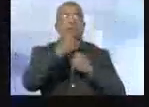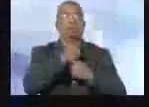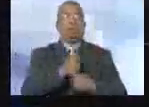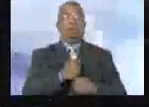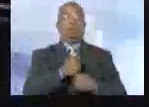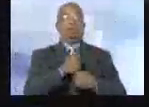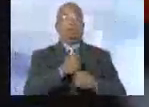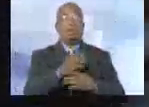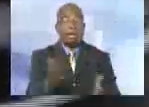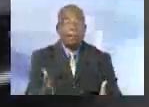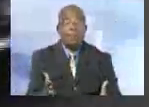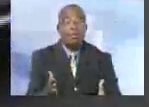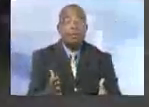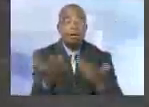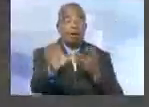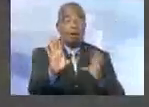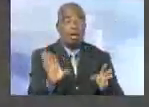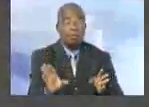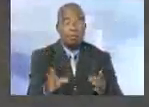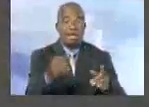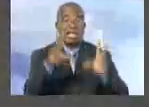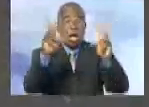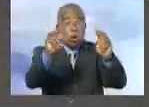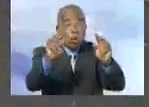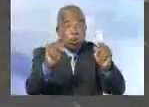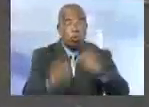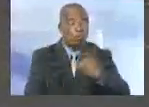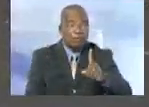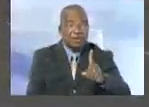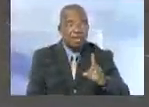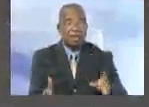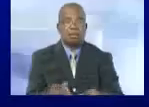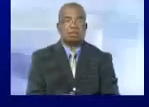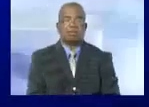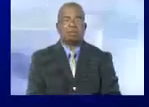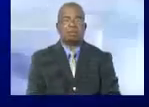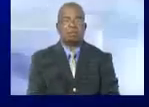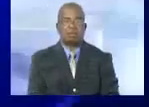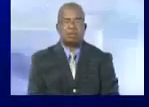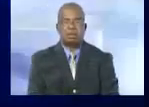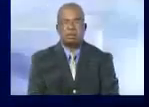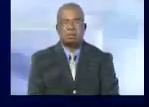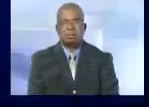devrait également rembourser des allocations perçues à tort, selon l'agence Pôle emploi.